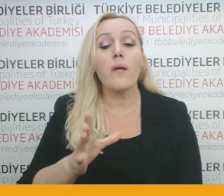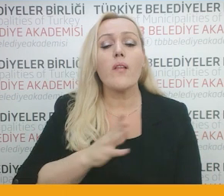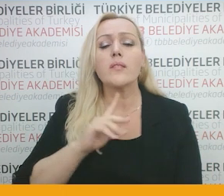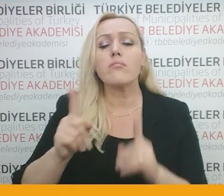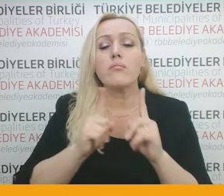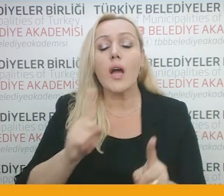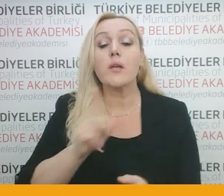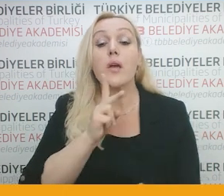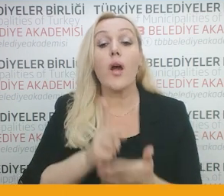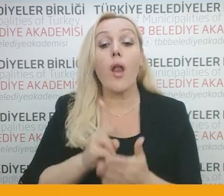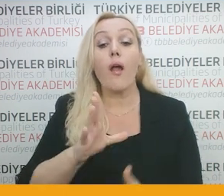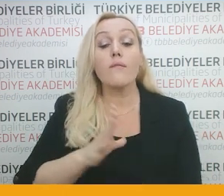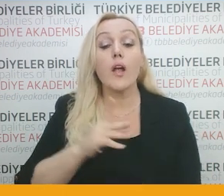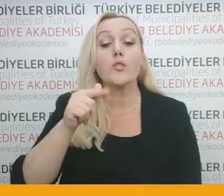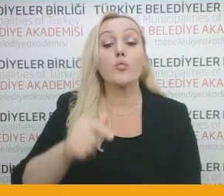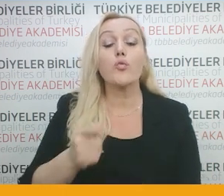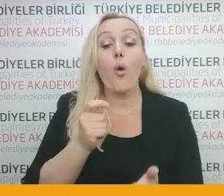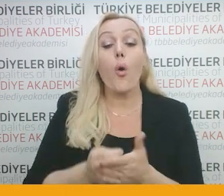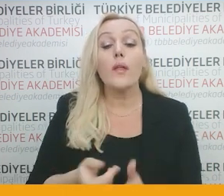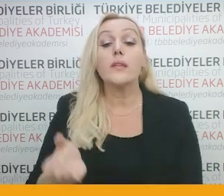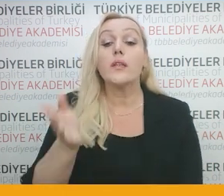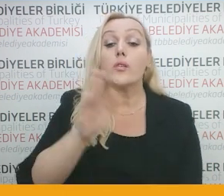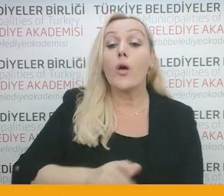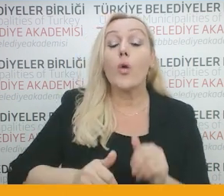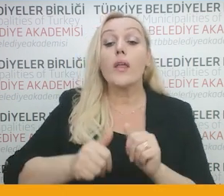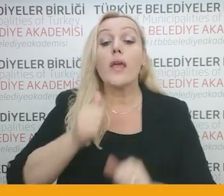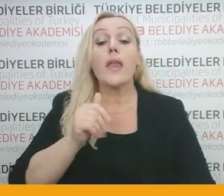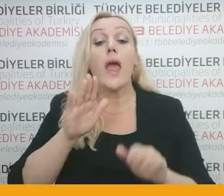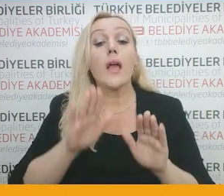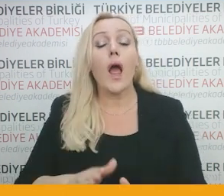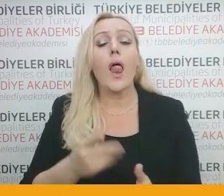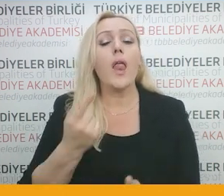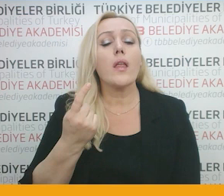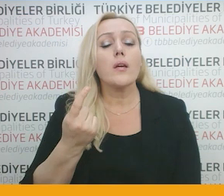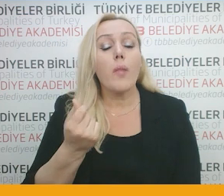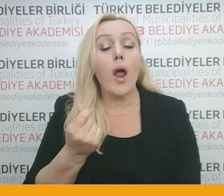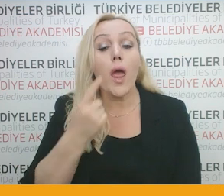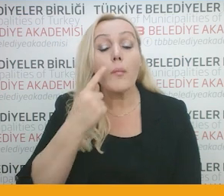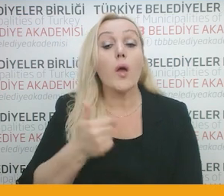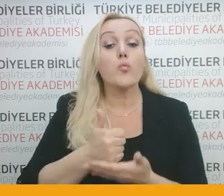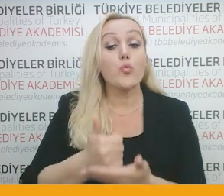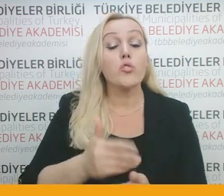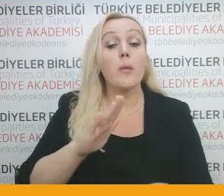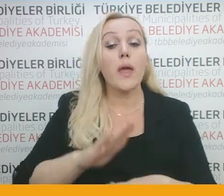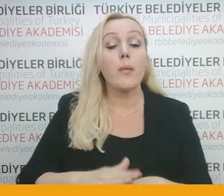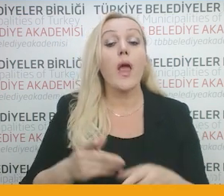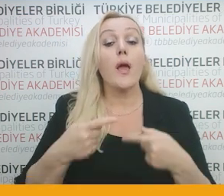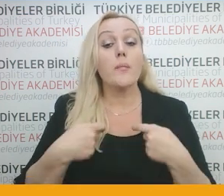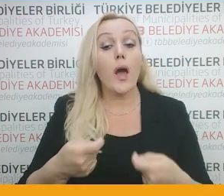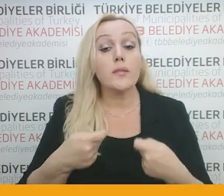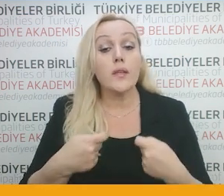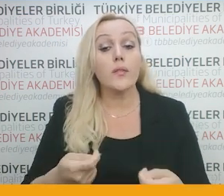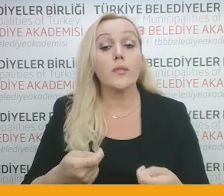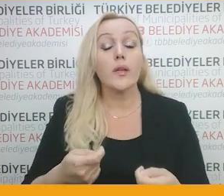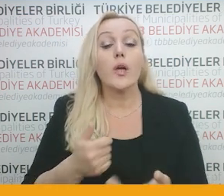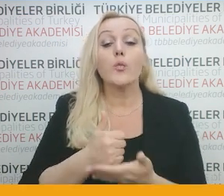varsa bunları ödedikten sonra geriye kalan gelirimiz üzerinden bütçeleme yaparak giderlerimizi